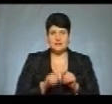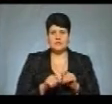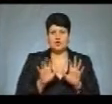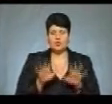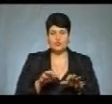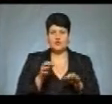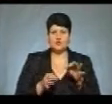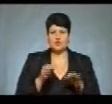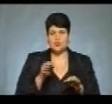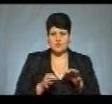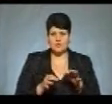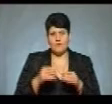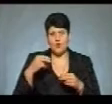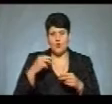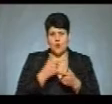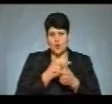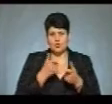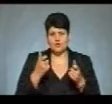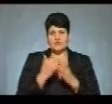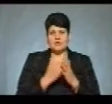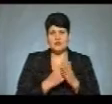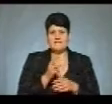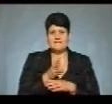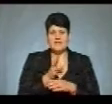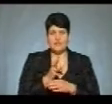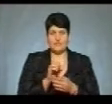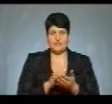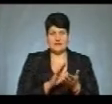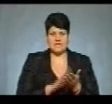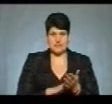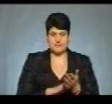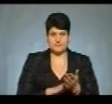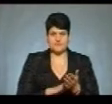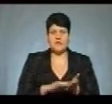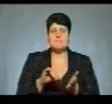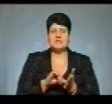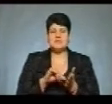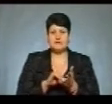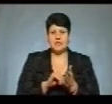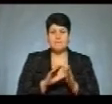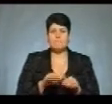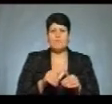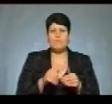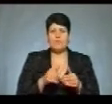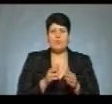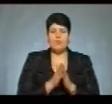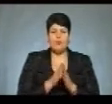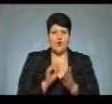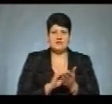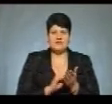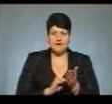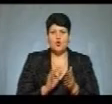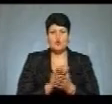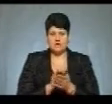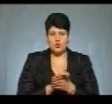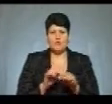суддя Андрій Баранюк оголосив в режимі відеофіксації. Представник позивачки Юлії Мамчак Валерій Муж ознайомився